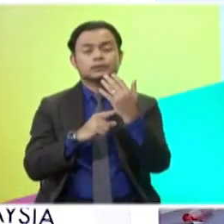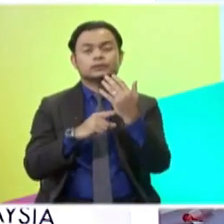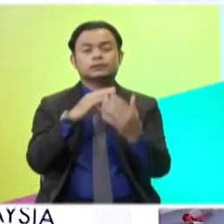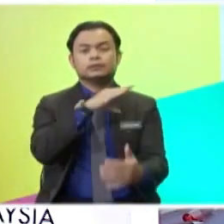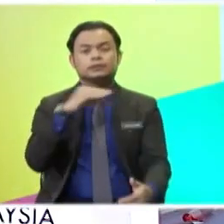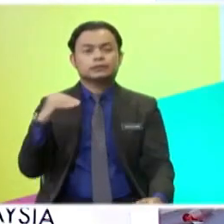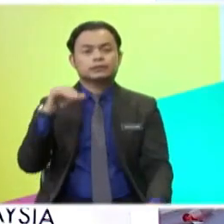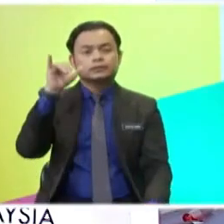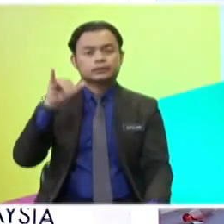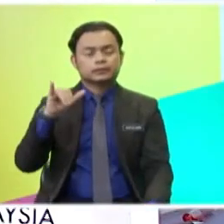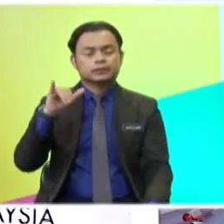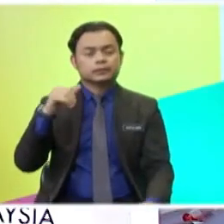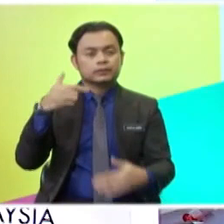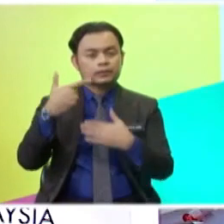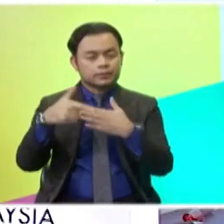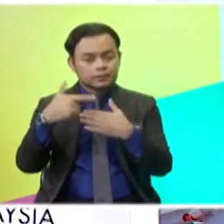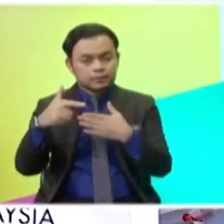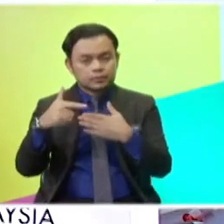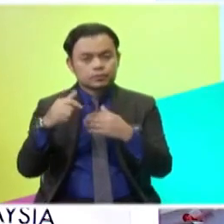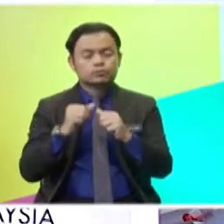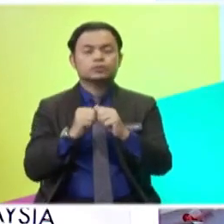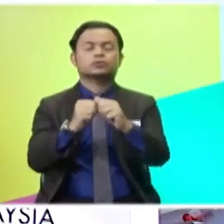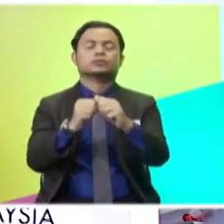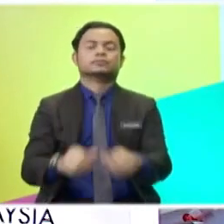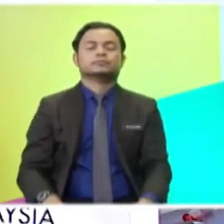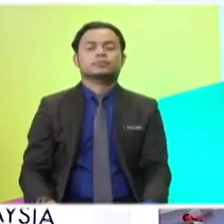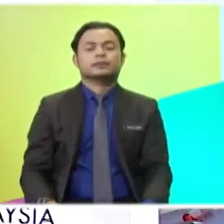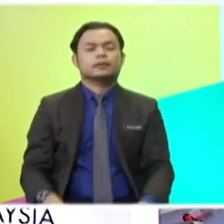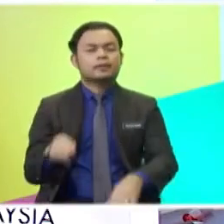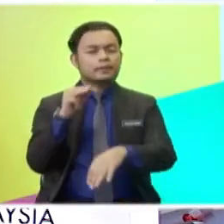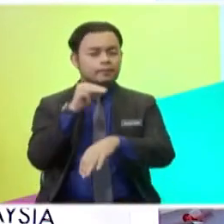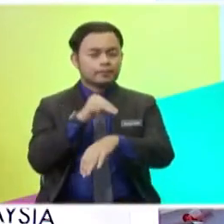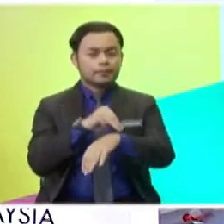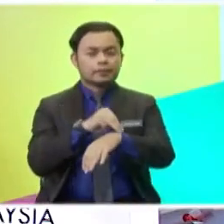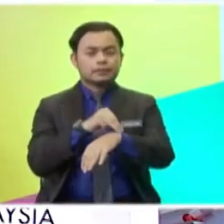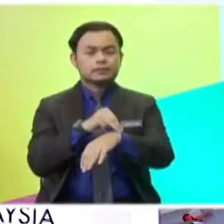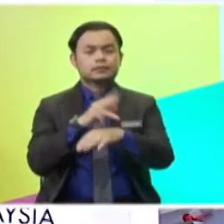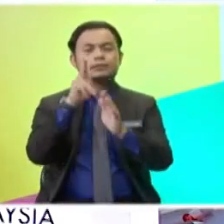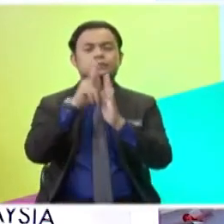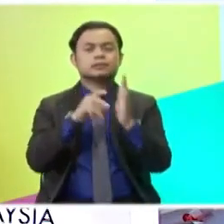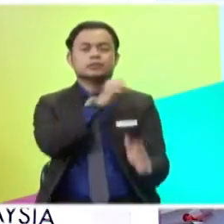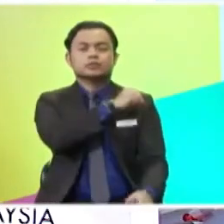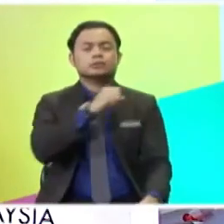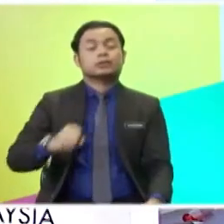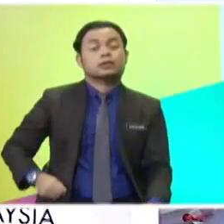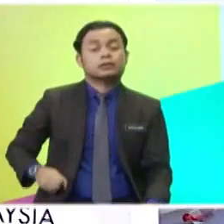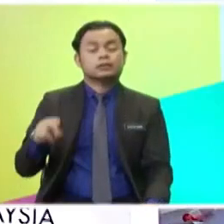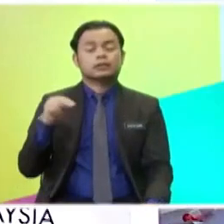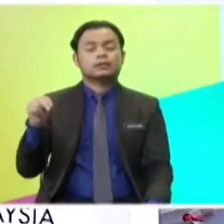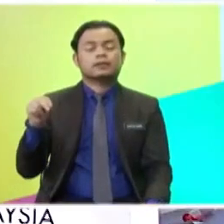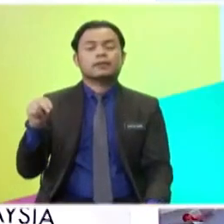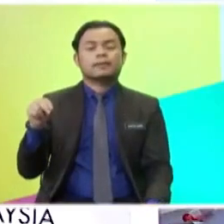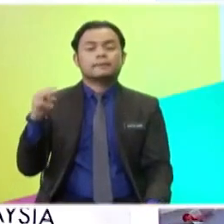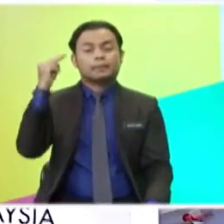kepada sistem beraja yang kemudiannya. Baik, semasa era pemerintahan Kesultanan Melayu Melaka, rajanya berkuasa